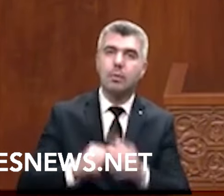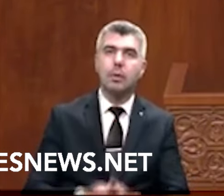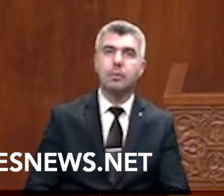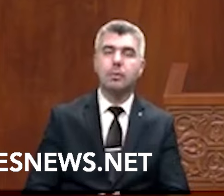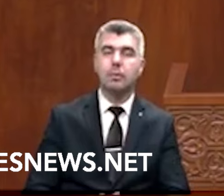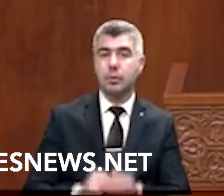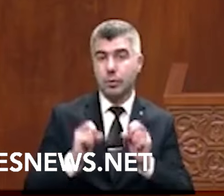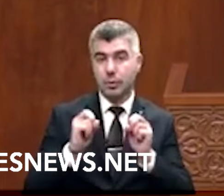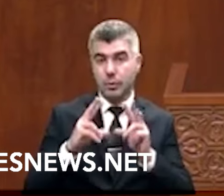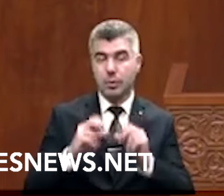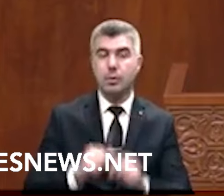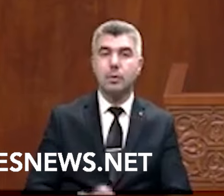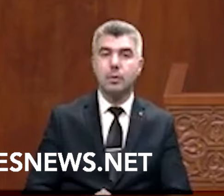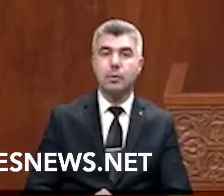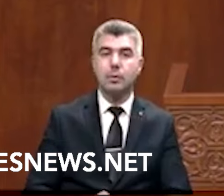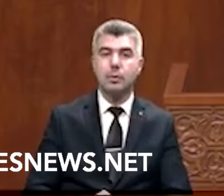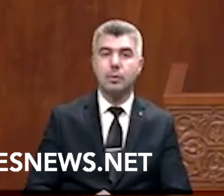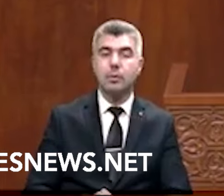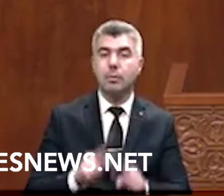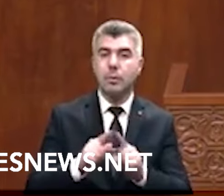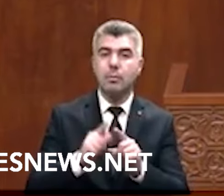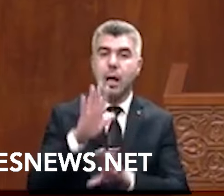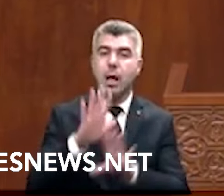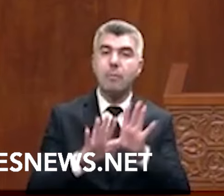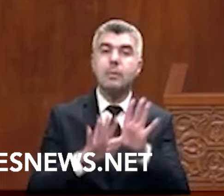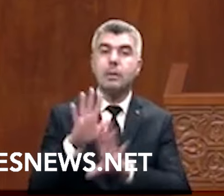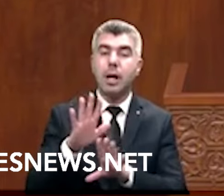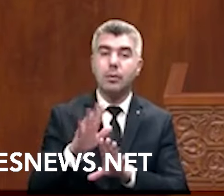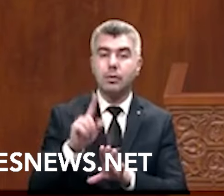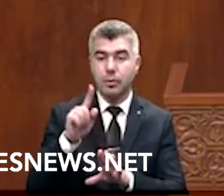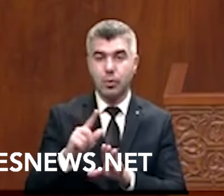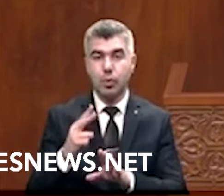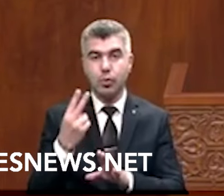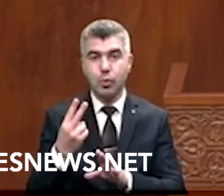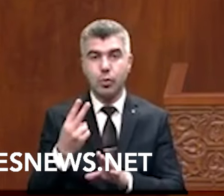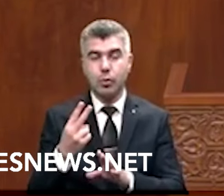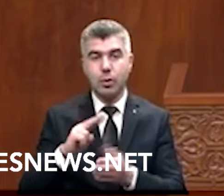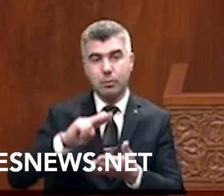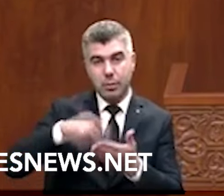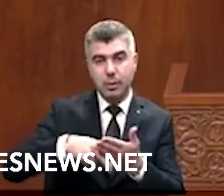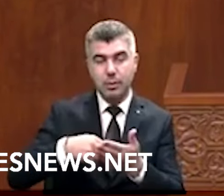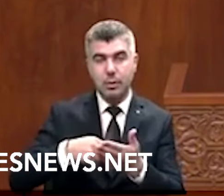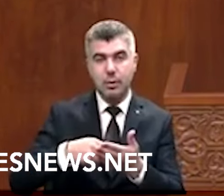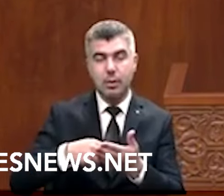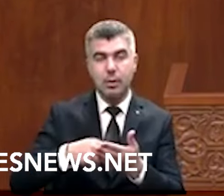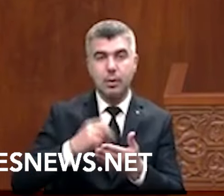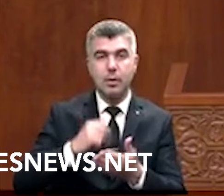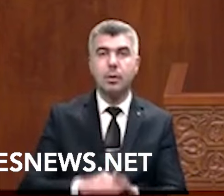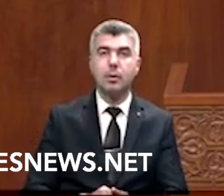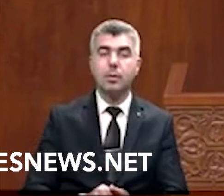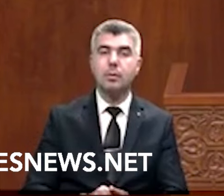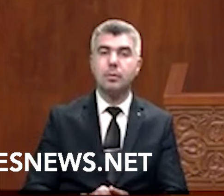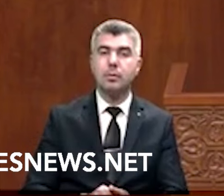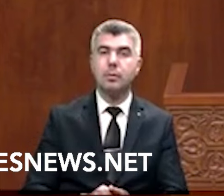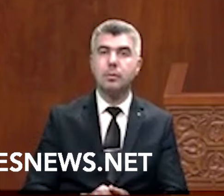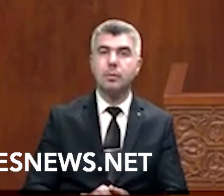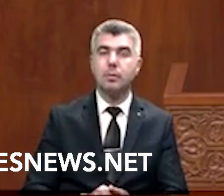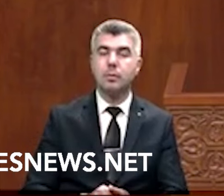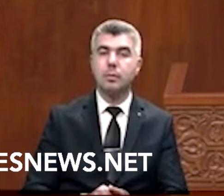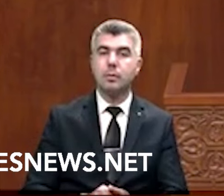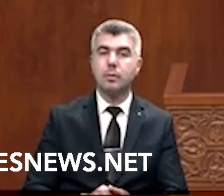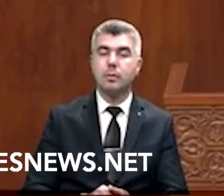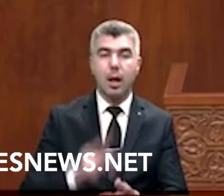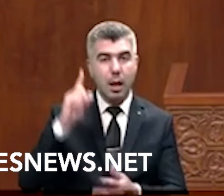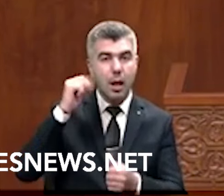نعم نعم ستظل محطه 15 فبراير لحظه تاريخيه قلت ستظل محطه